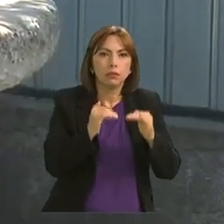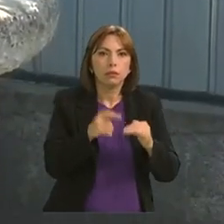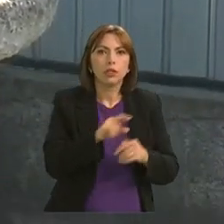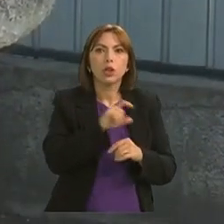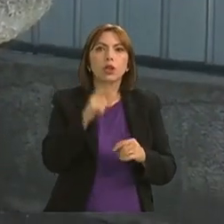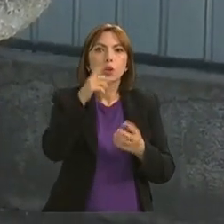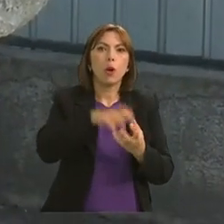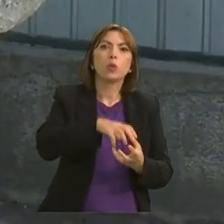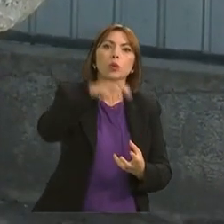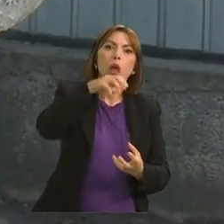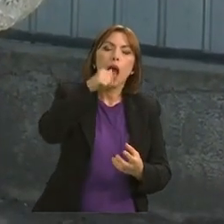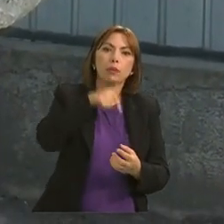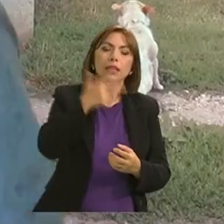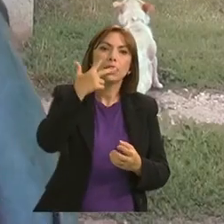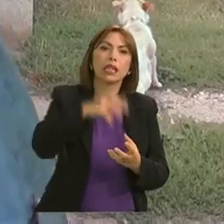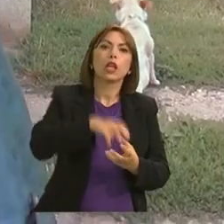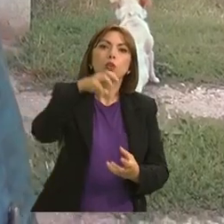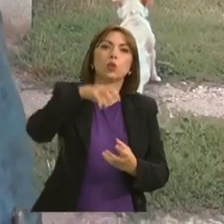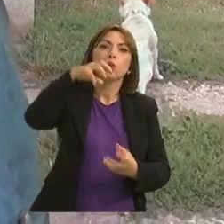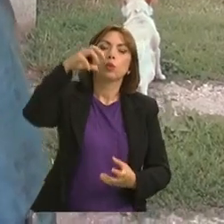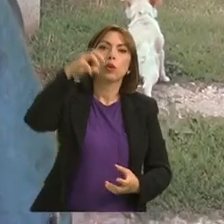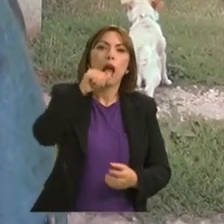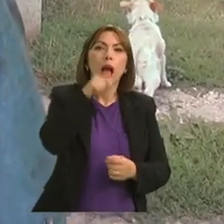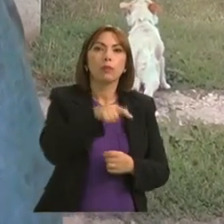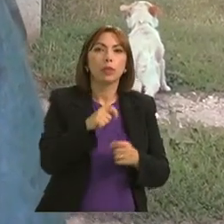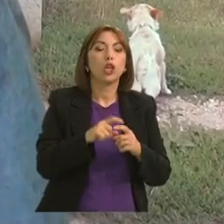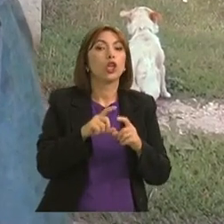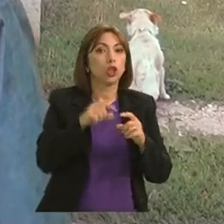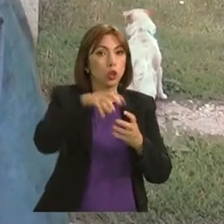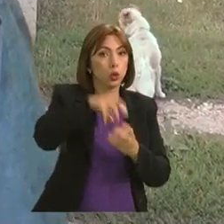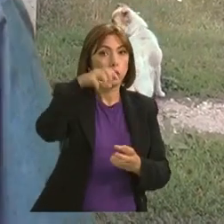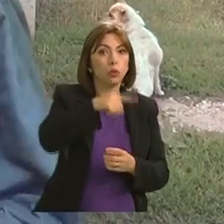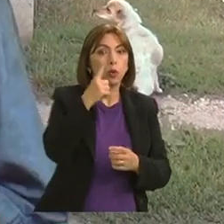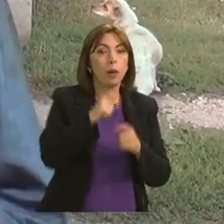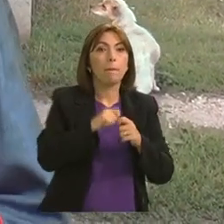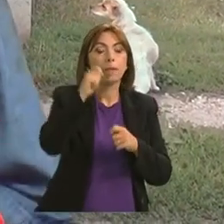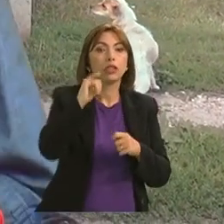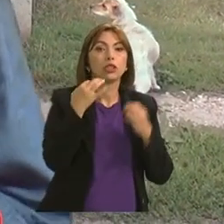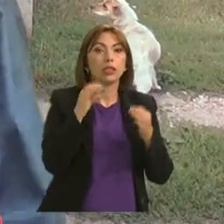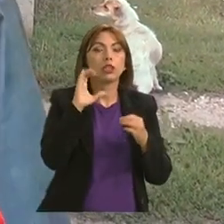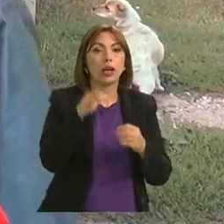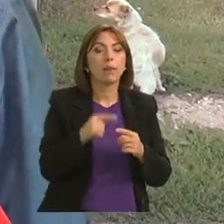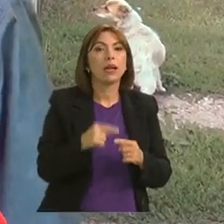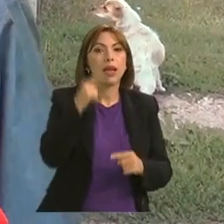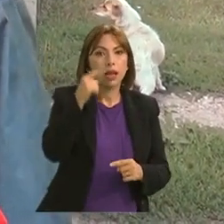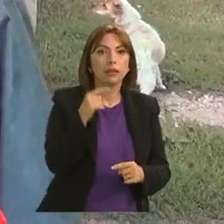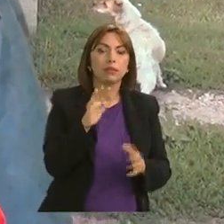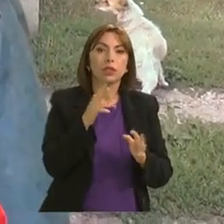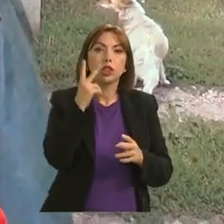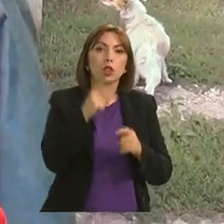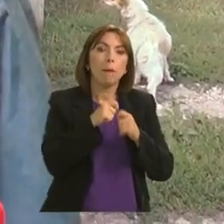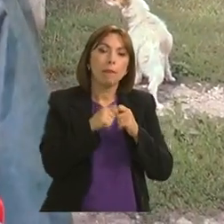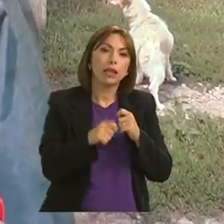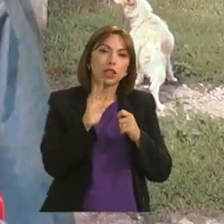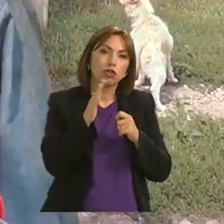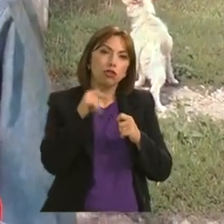avea 3 tuburi avea de apă, tubul are 1,10 cm de înalt. Deci vreo 2 metri și ceva. 2 metri